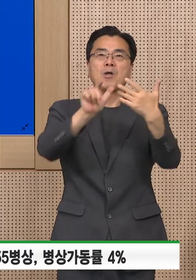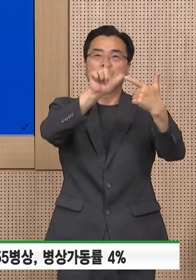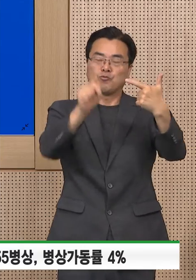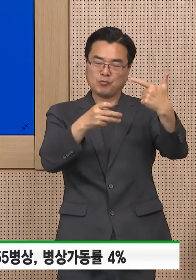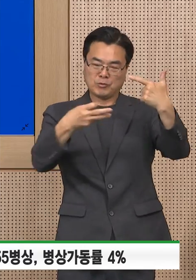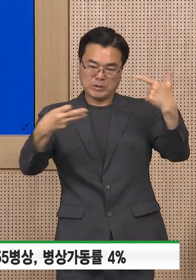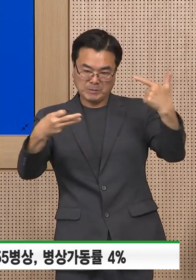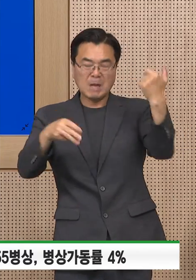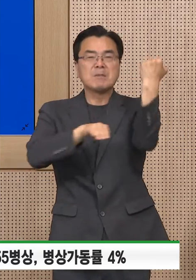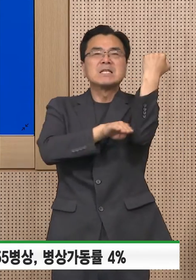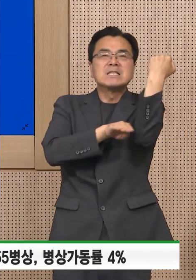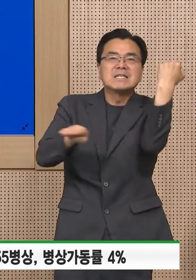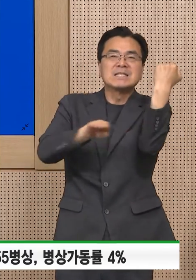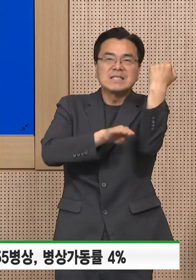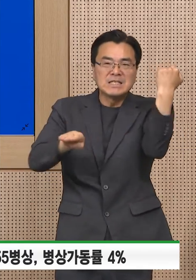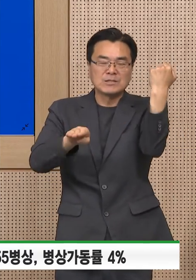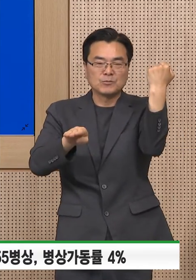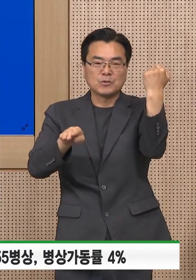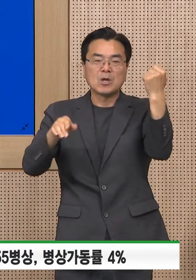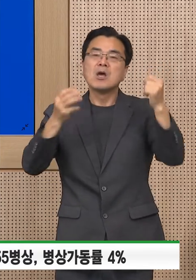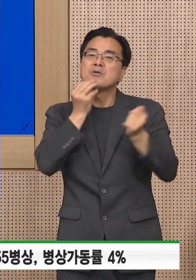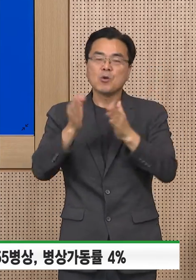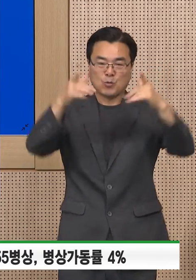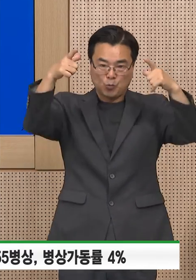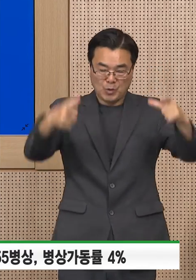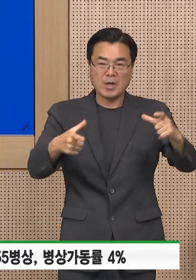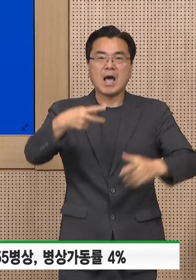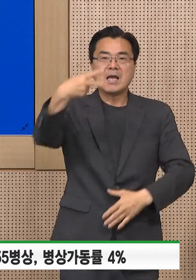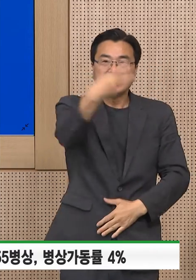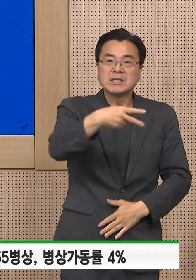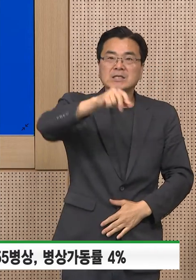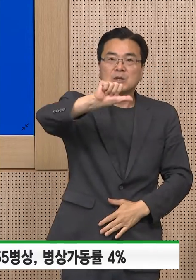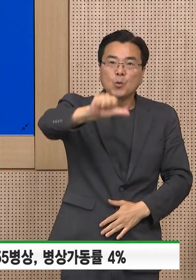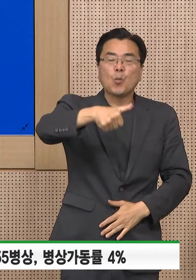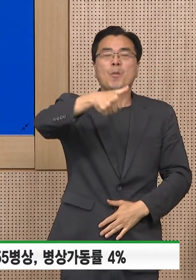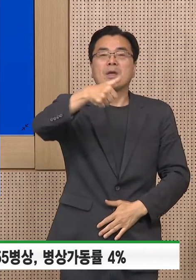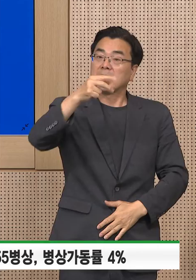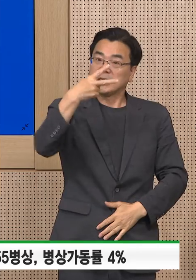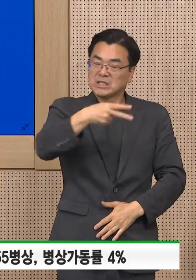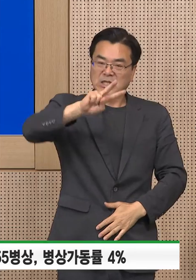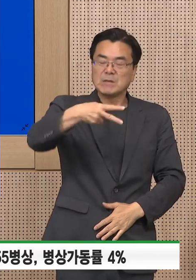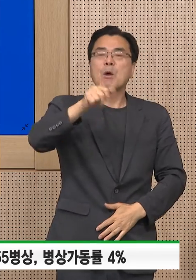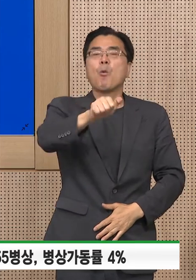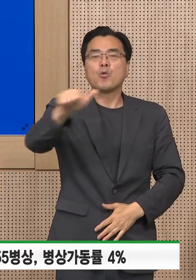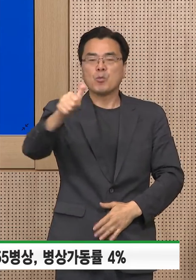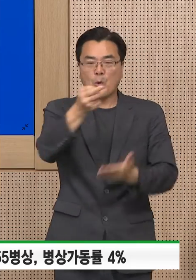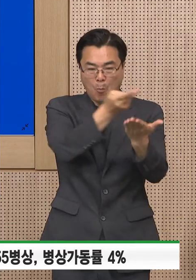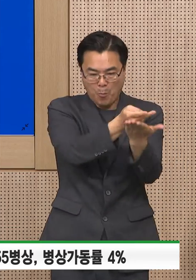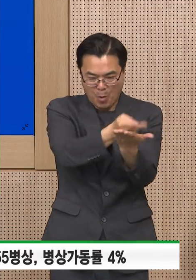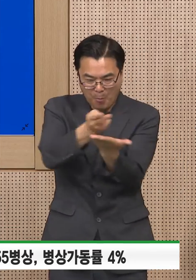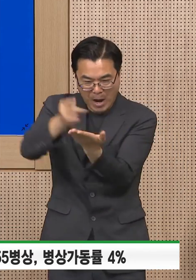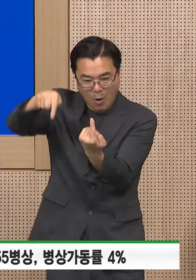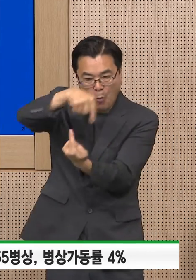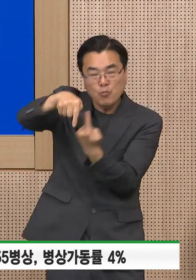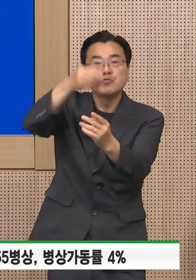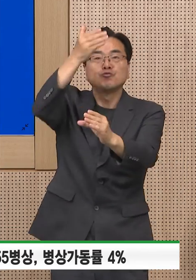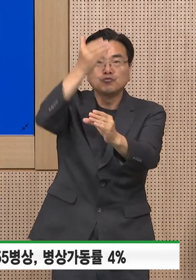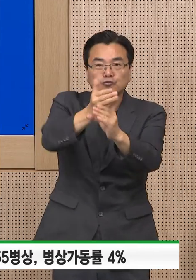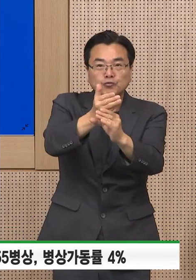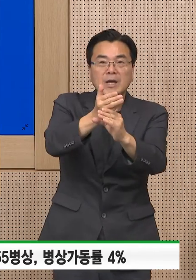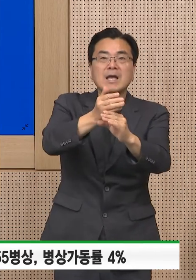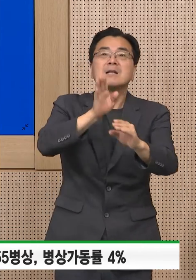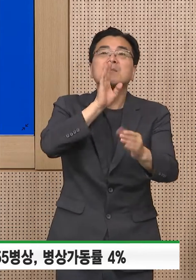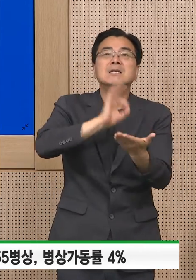병상 의료기관 확보 병상은 2,255병상입니다. 현재 94병상만을 사용하고